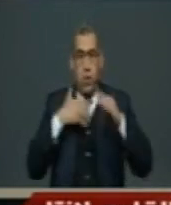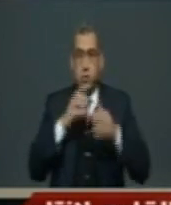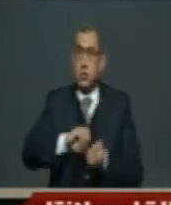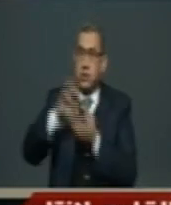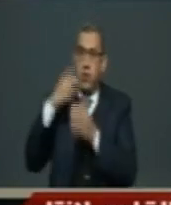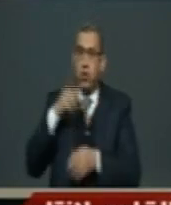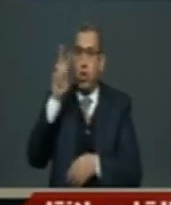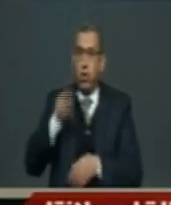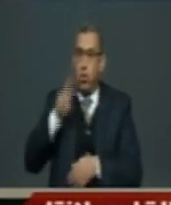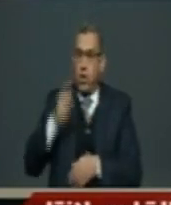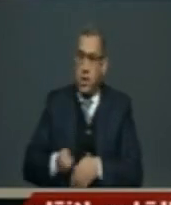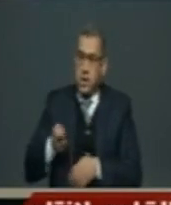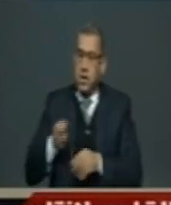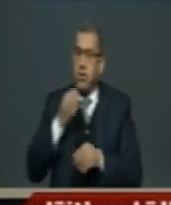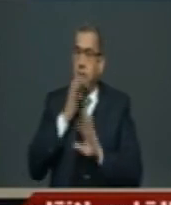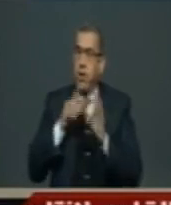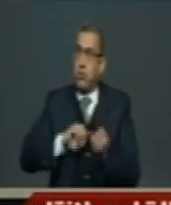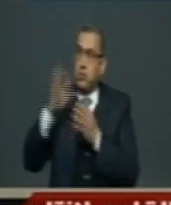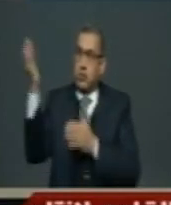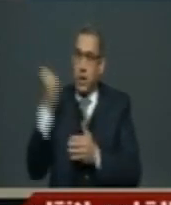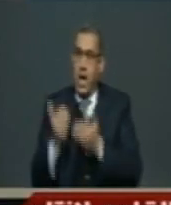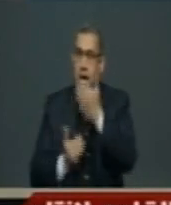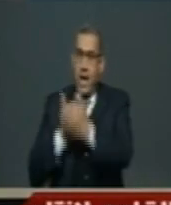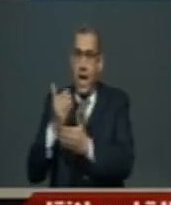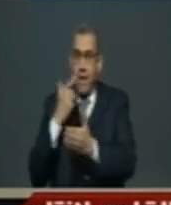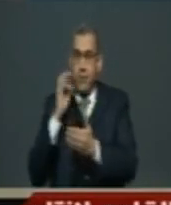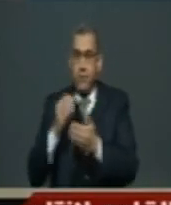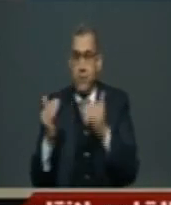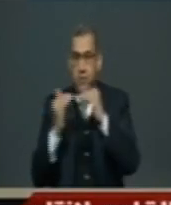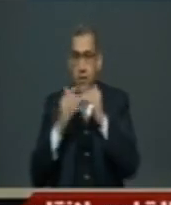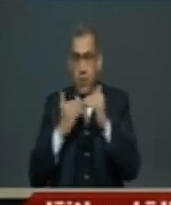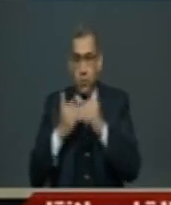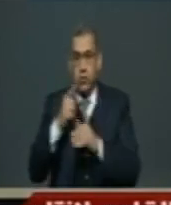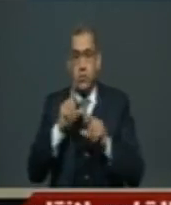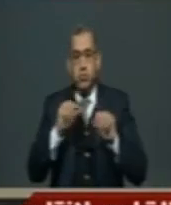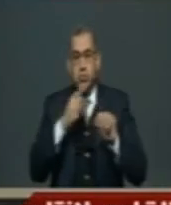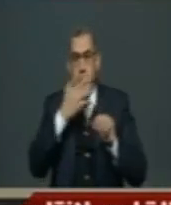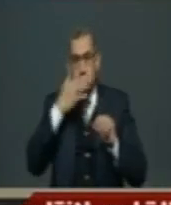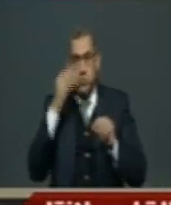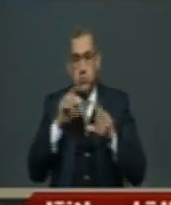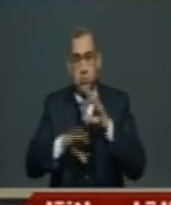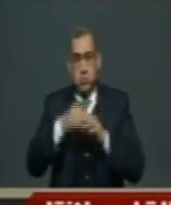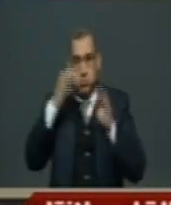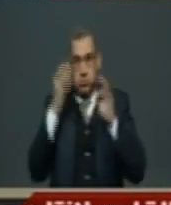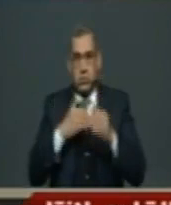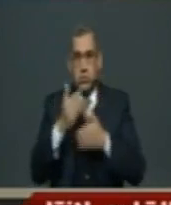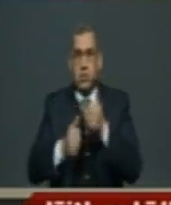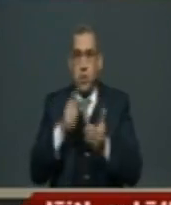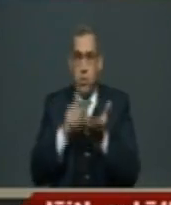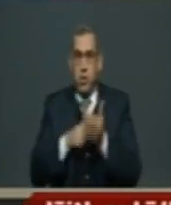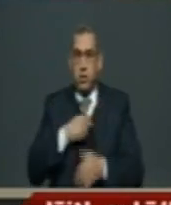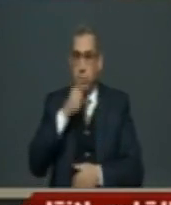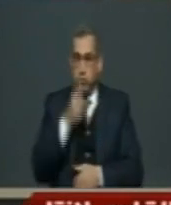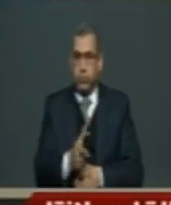الفجوة الدولارية اللي موجودة. وبمثل هذه الجودة وبمثل هذا الإنتاج نحن متأكدين إن